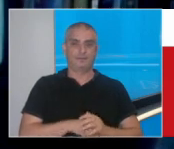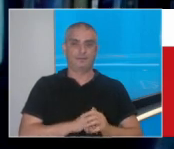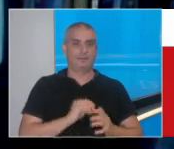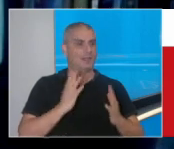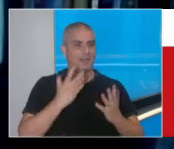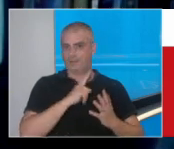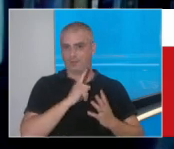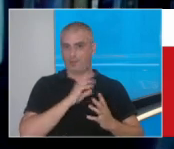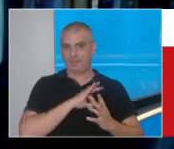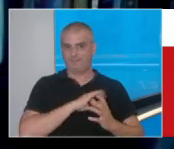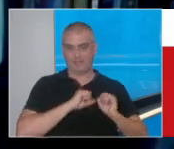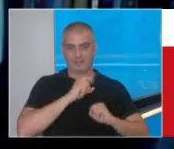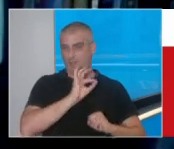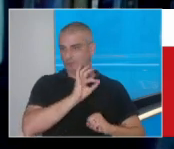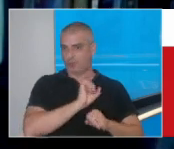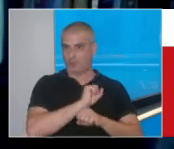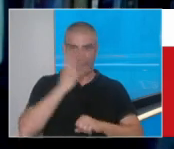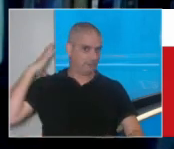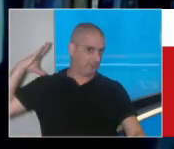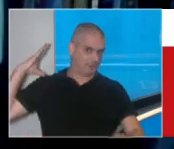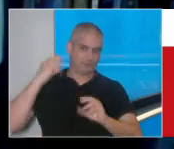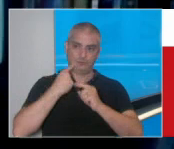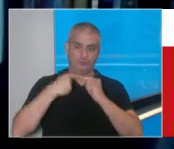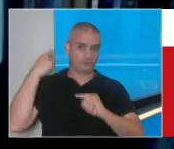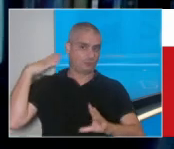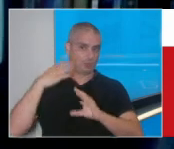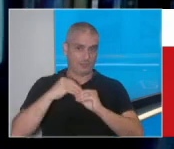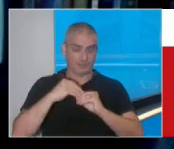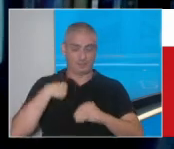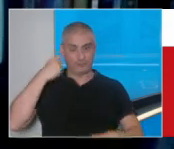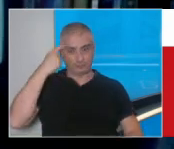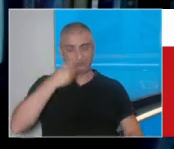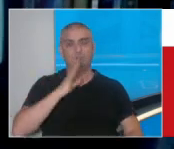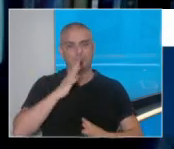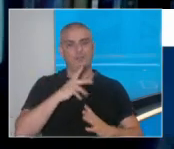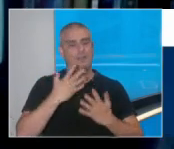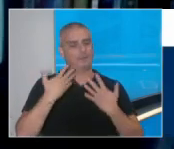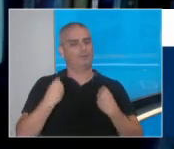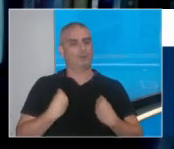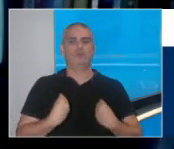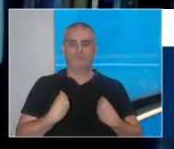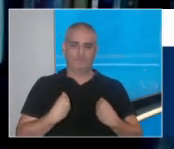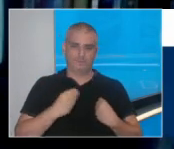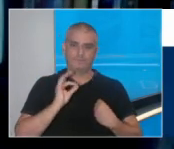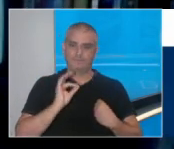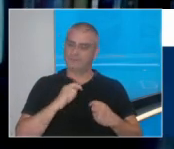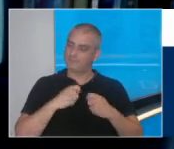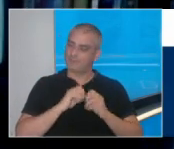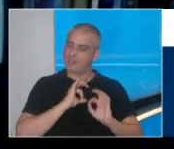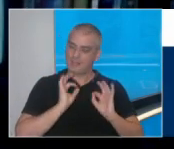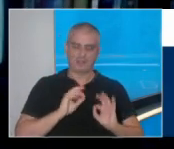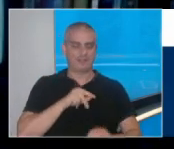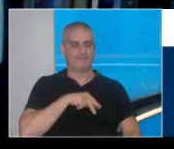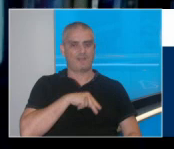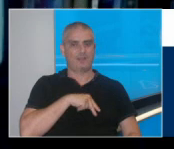שלא מאוד אפיין את ההתנהלות של האופוזיציה בשנה החולפת, נדמה לי שזה המשב רוח מרענן של ענייניות